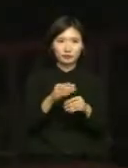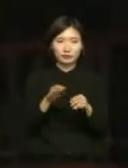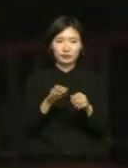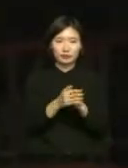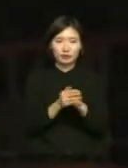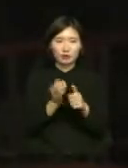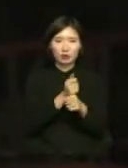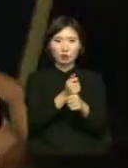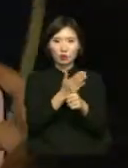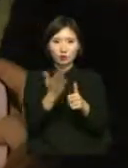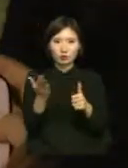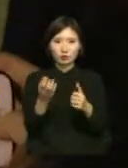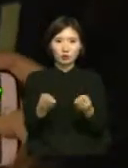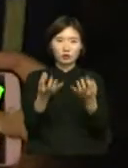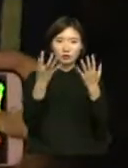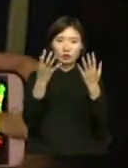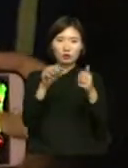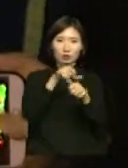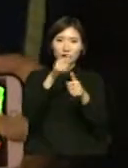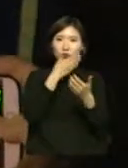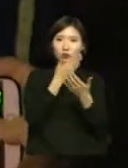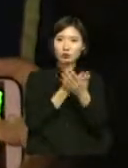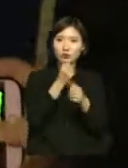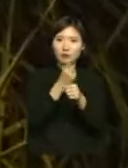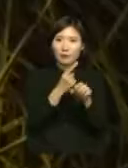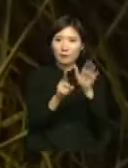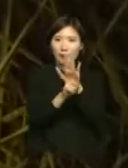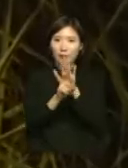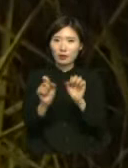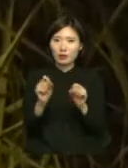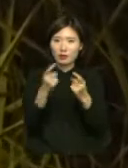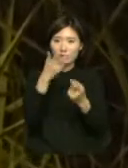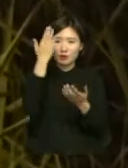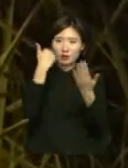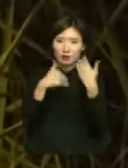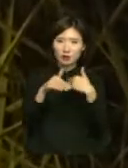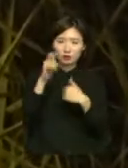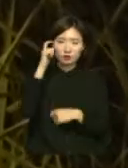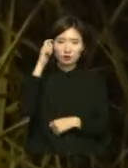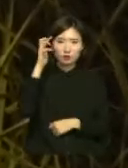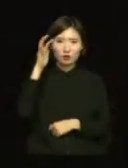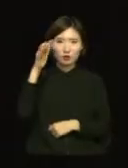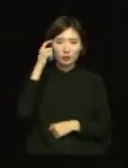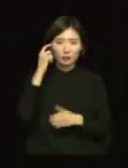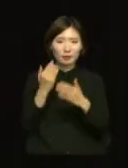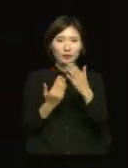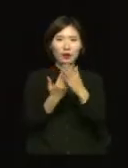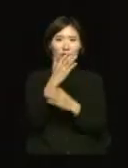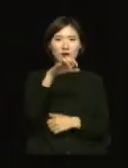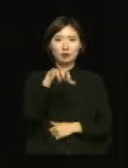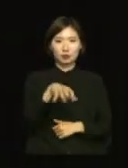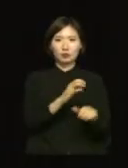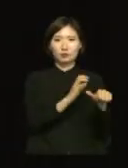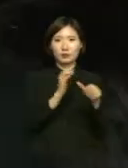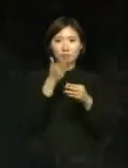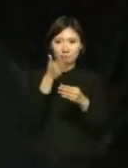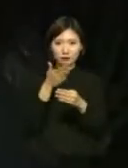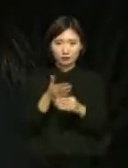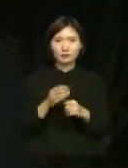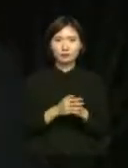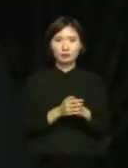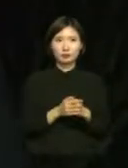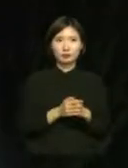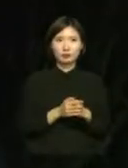주민들을 초대해 환경의 중요성을 알리는 동시에 옛 정취를 떠올리는 추억의 장소로 활용되고 있습니다